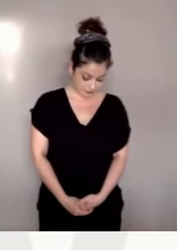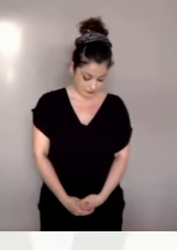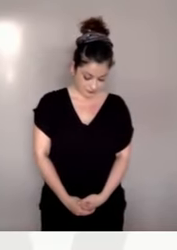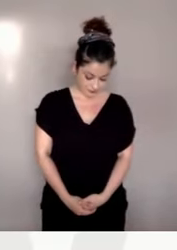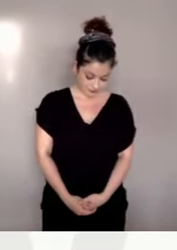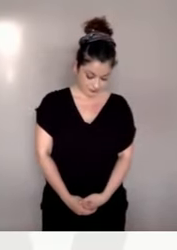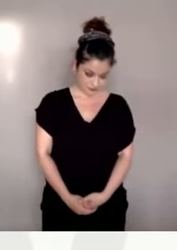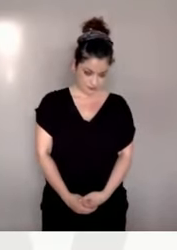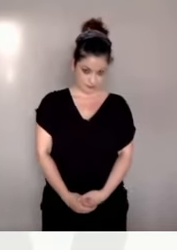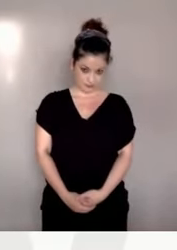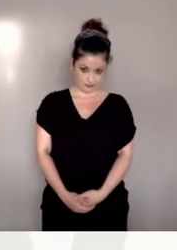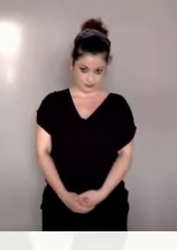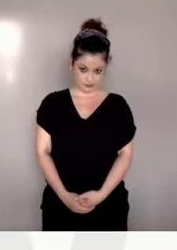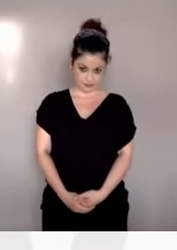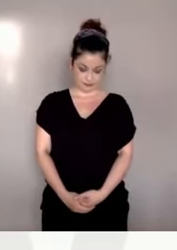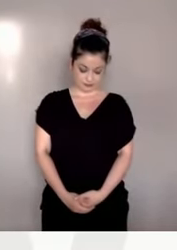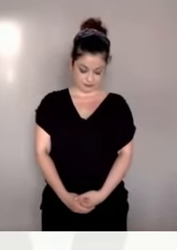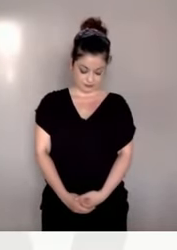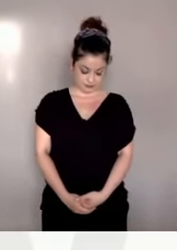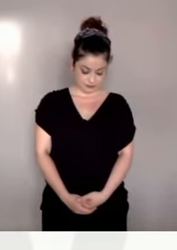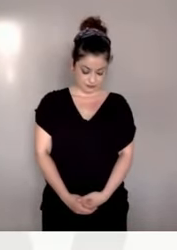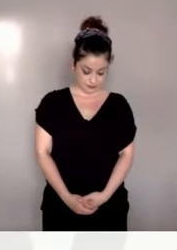Pour libérer la liberté.